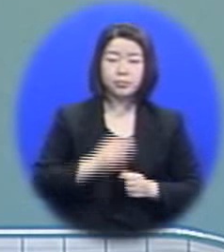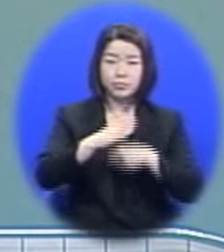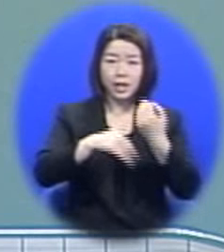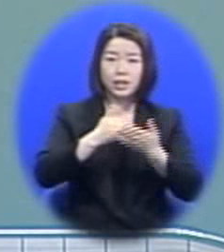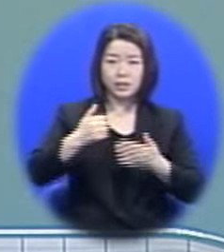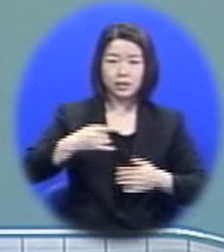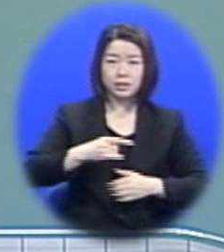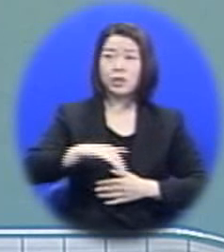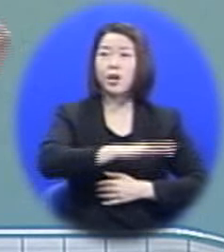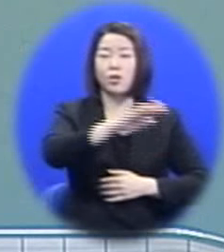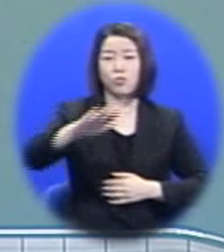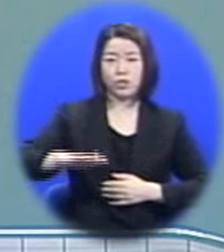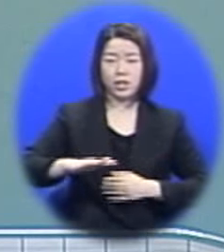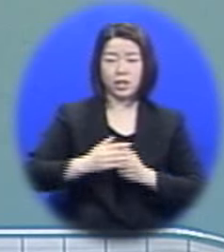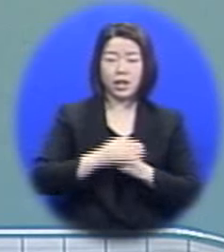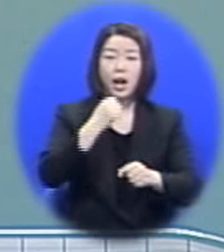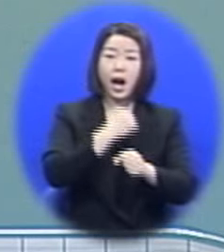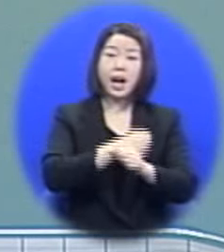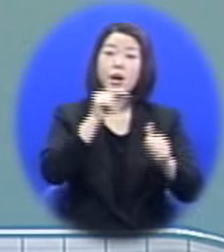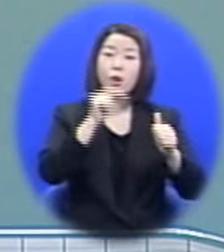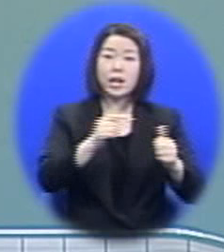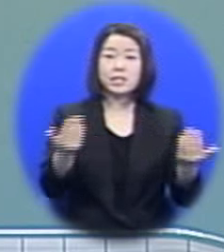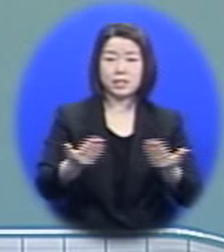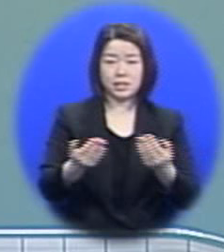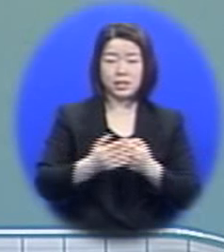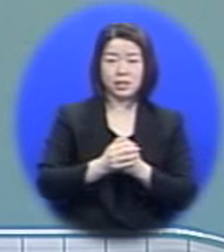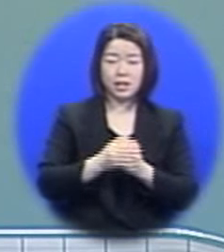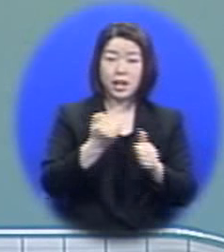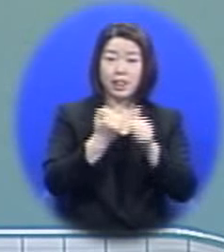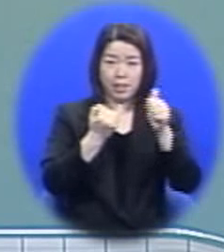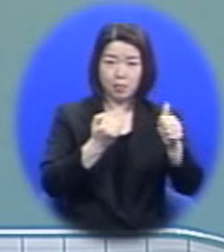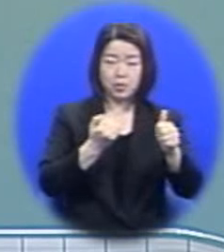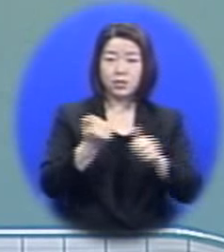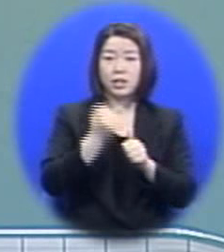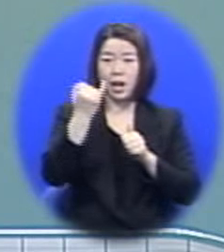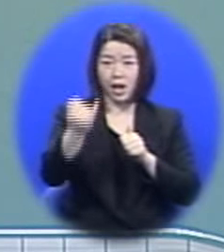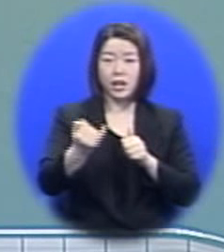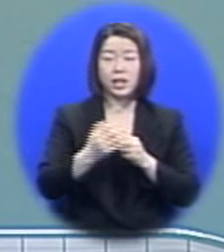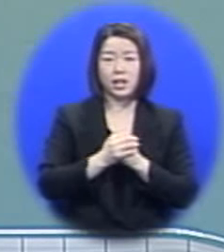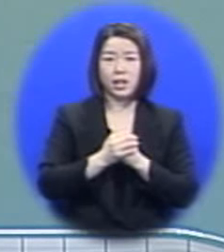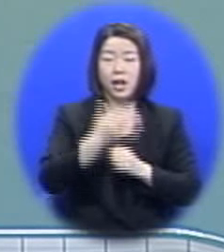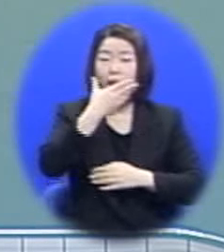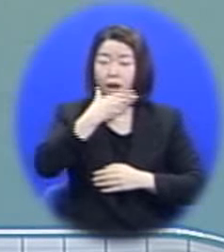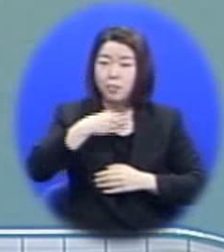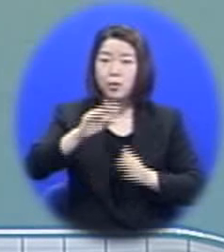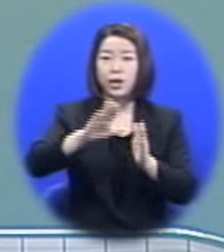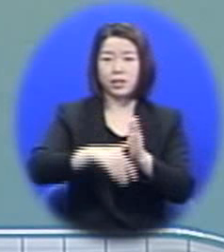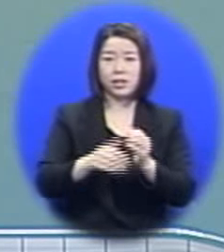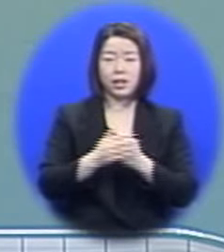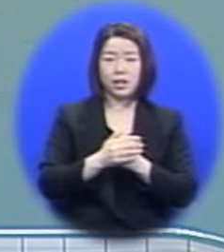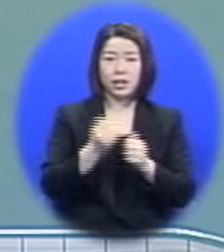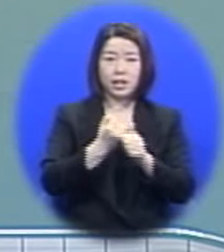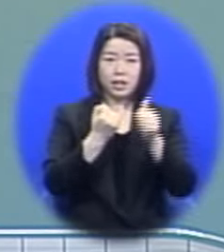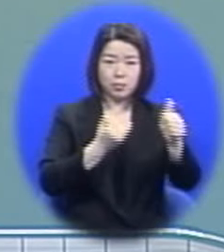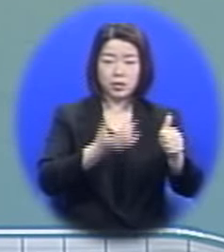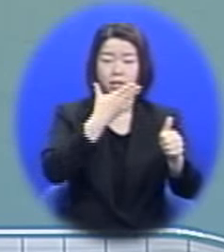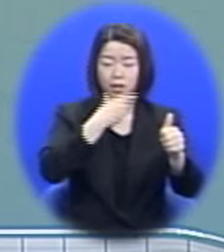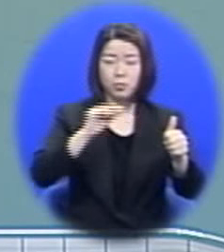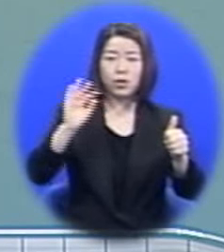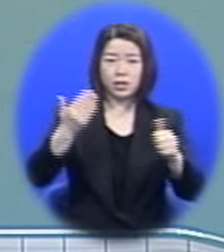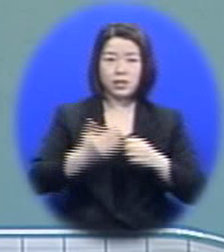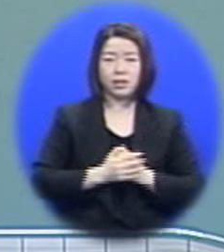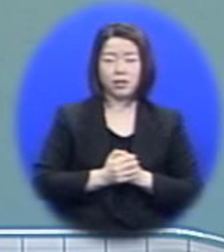하나님께서 우리에게 하라고 하신 겁니다. 남편은 아내가 행복해질 때 남편이 행복해지는